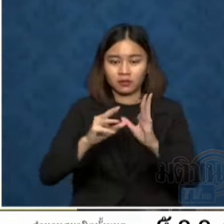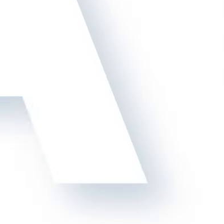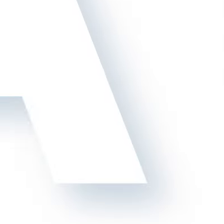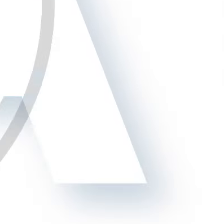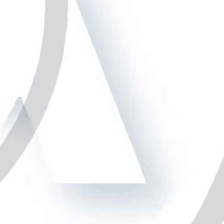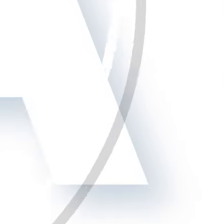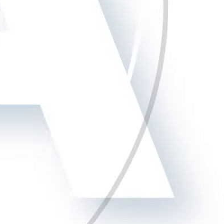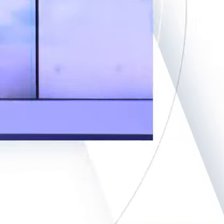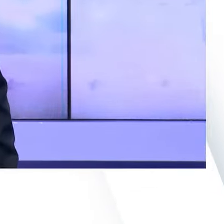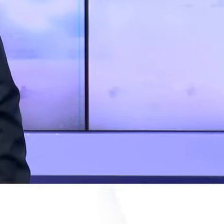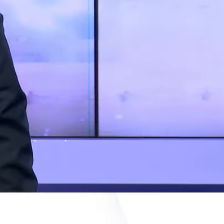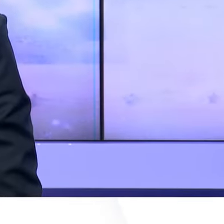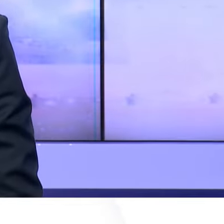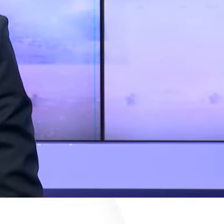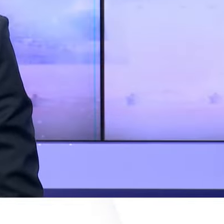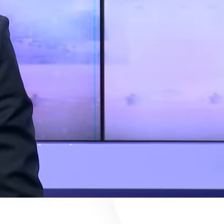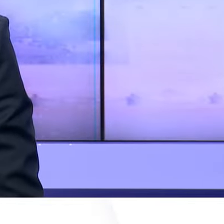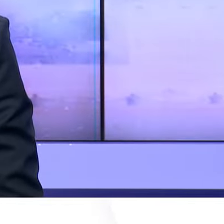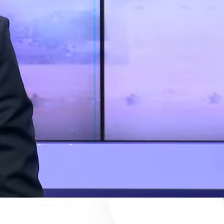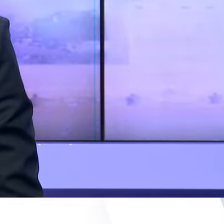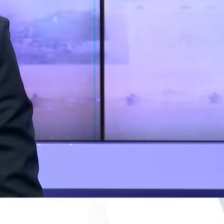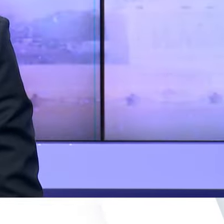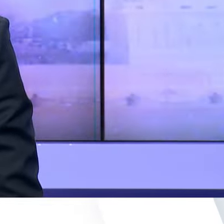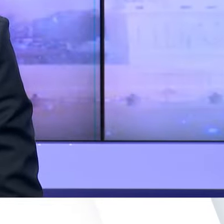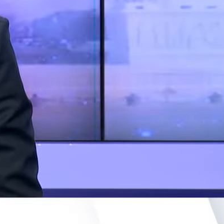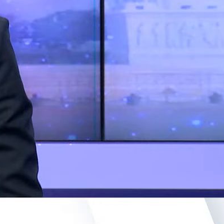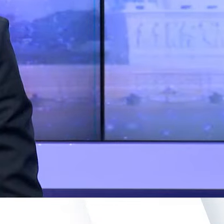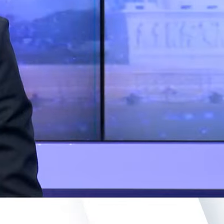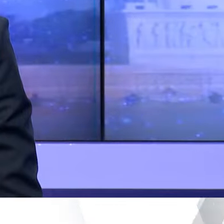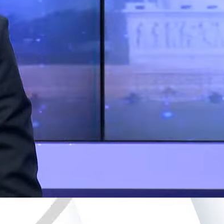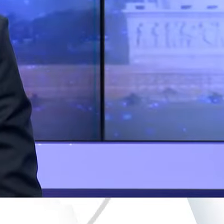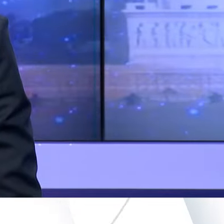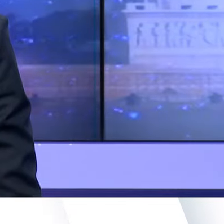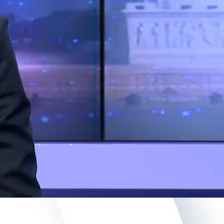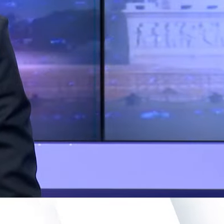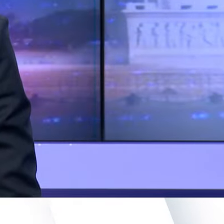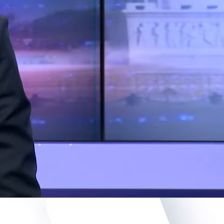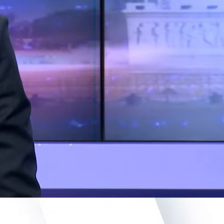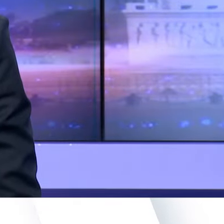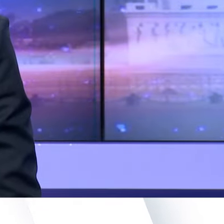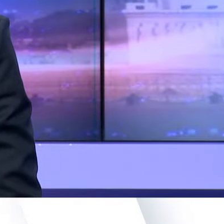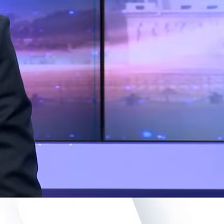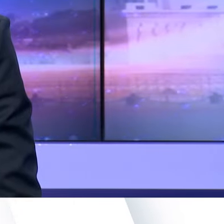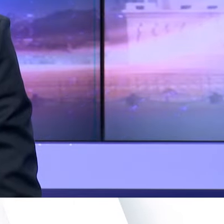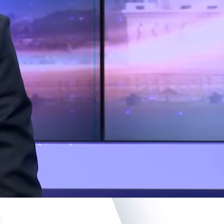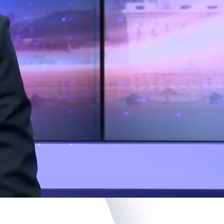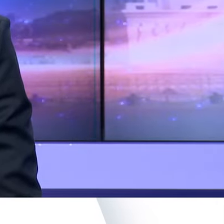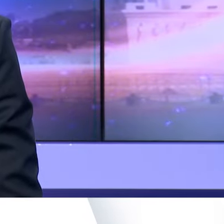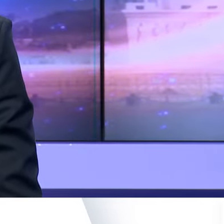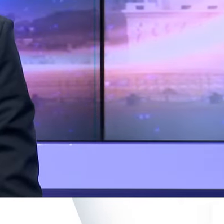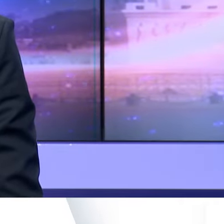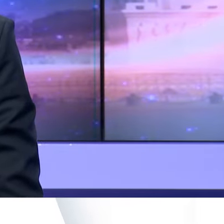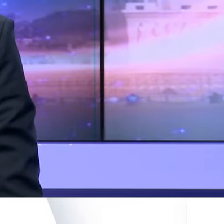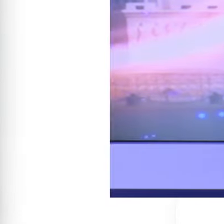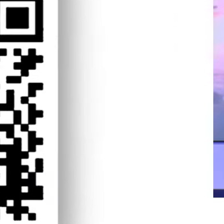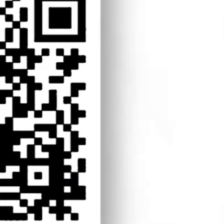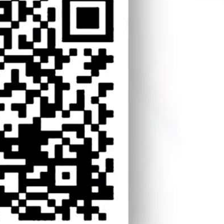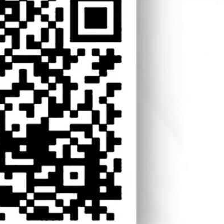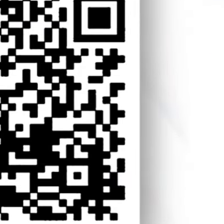ประชาชนดูคลิปจบแล้วอย่าลืมกดติดตามและสมัครสมาชิก YouTubeมติชนทวเพียงแค่สแกน QR Codeได้เลย